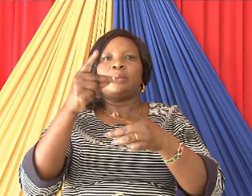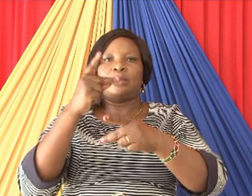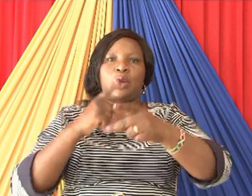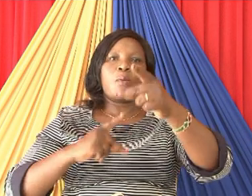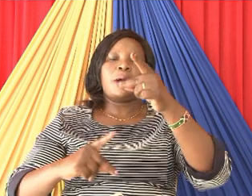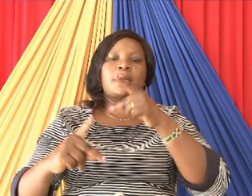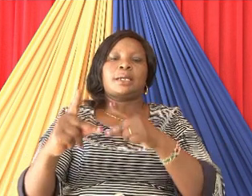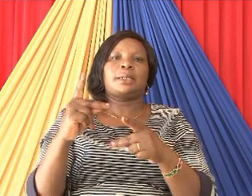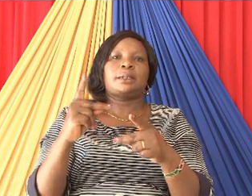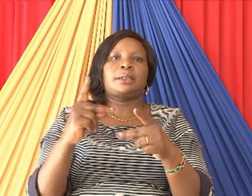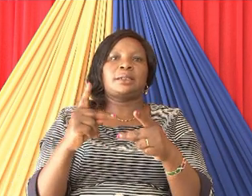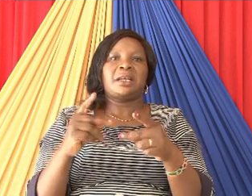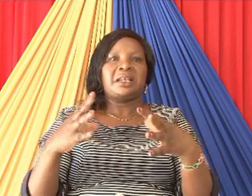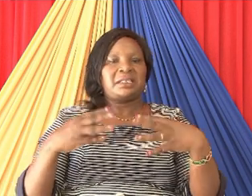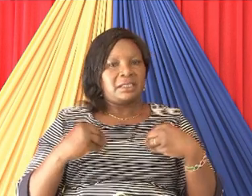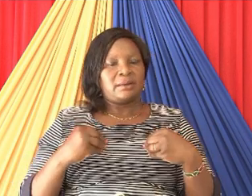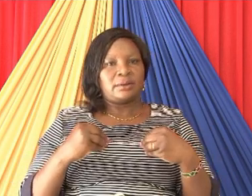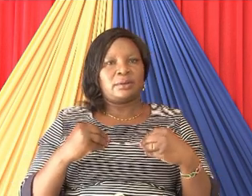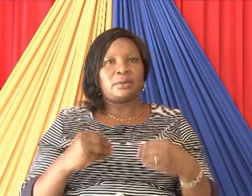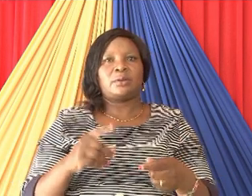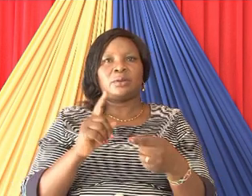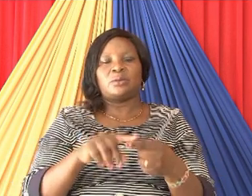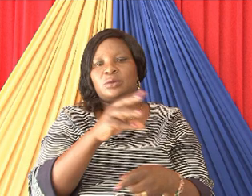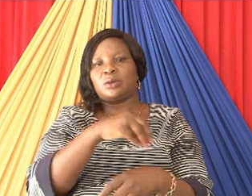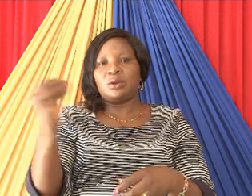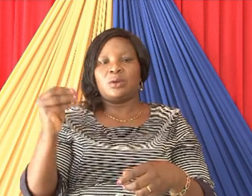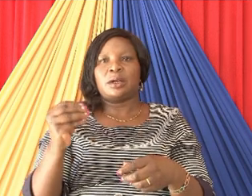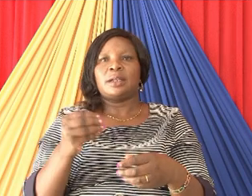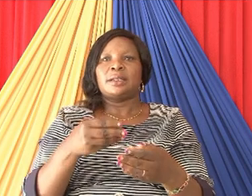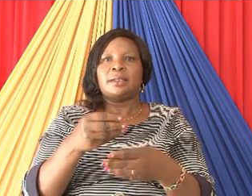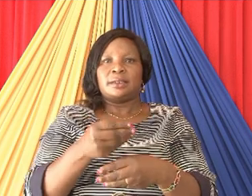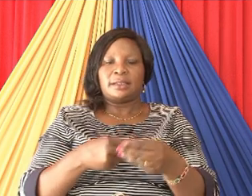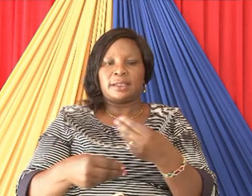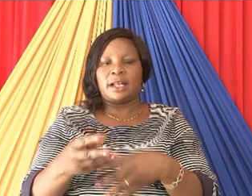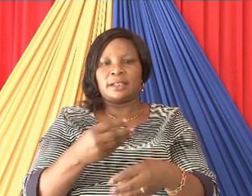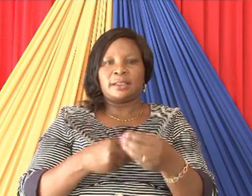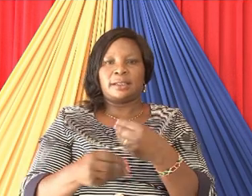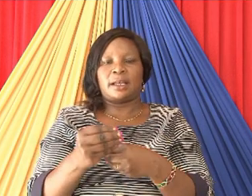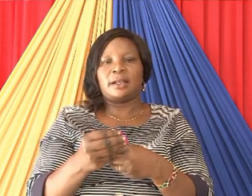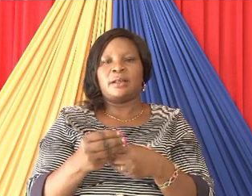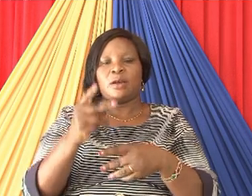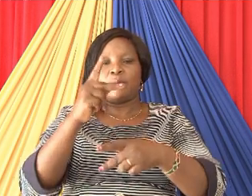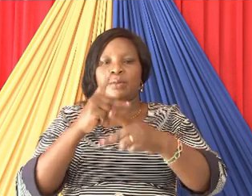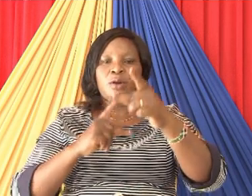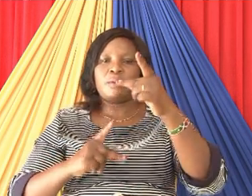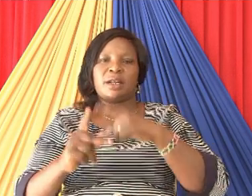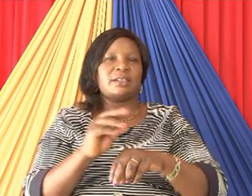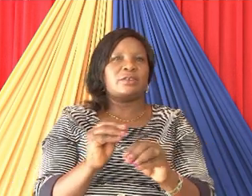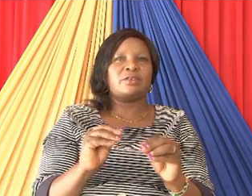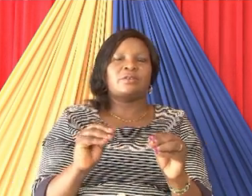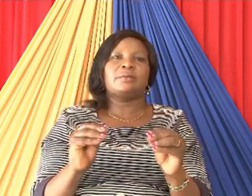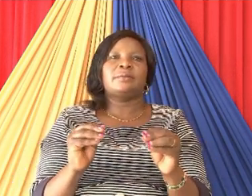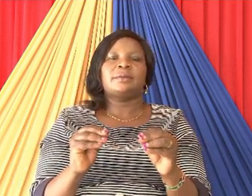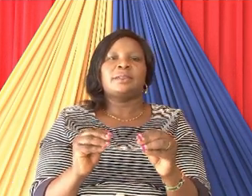maana hangekubali kuenda kuuza mali yake, because his cares more ilikuwa ni mambo